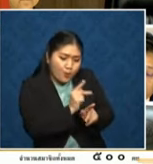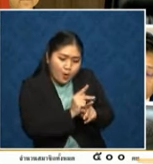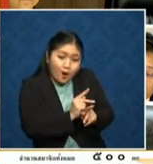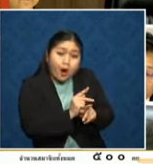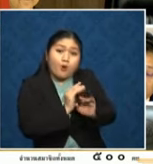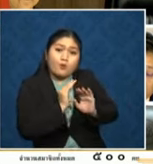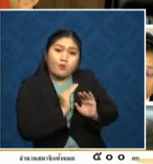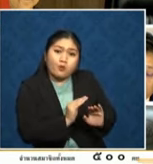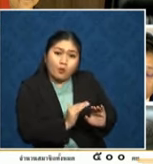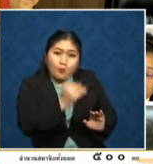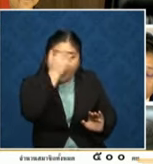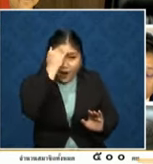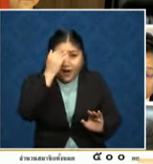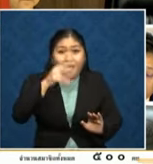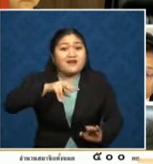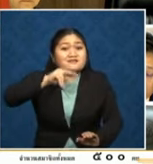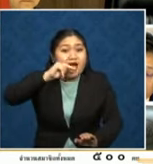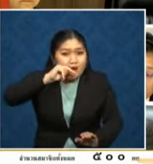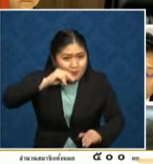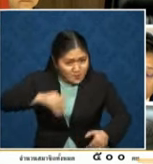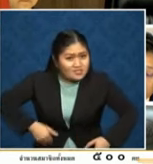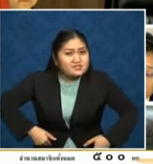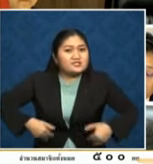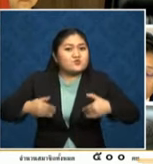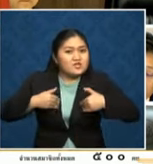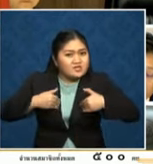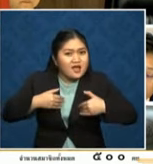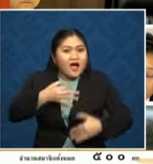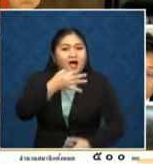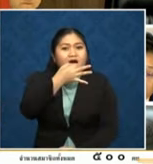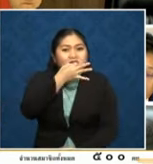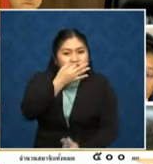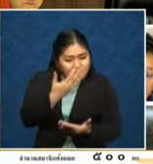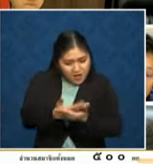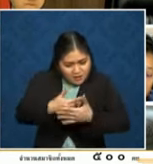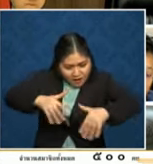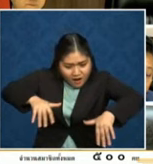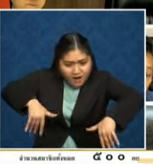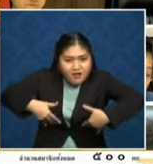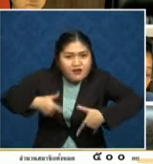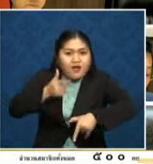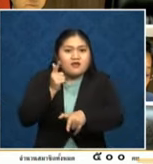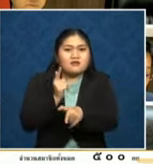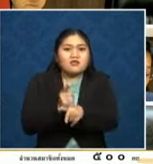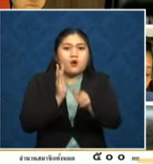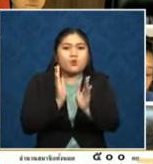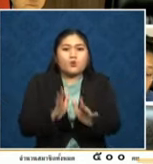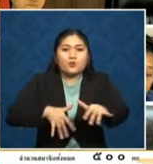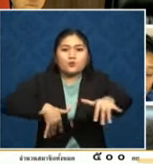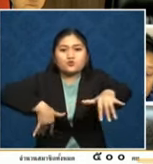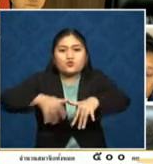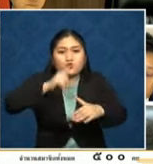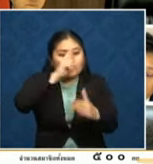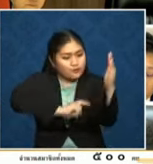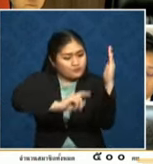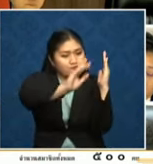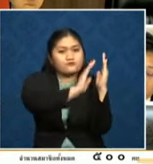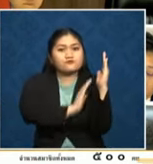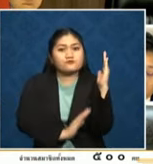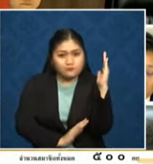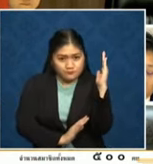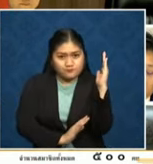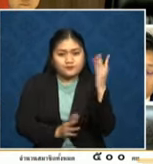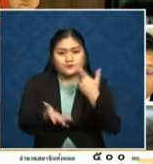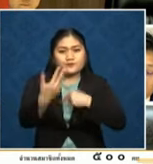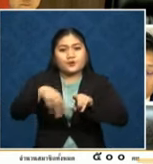ราะน้ำคือชีวิตคืออาชีพคือรายได้เพื่อจะเลี้ยงปากท้องของพี่น้องเกษตรกรทั้งประเทศไทยค่ะเรื่อง